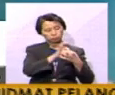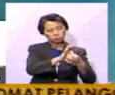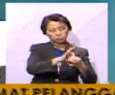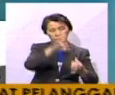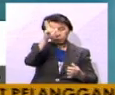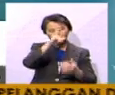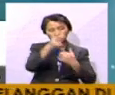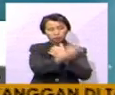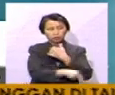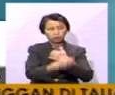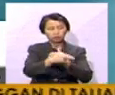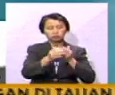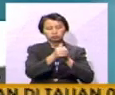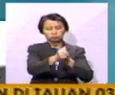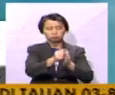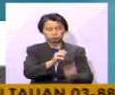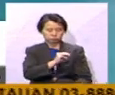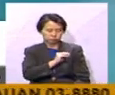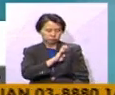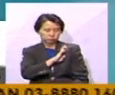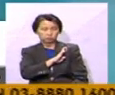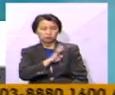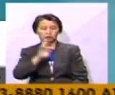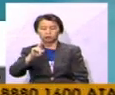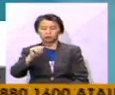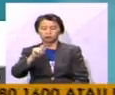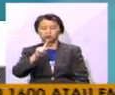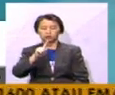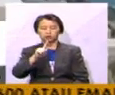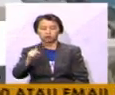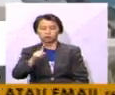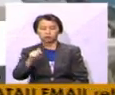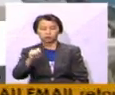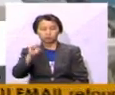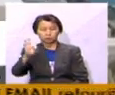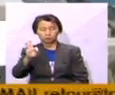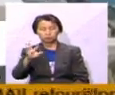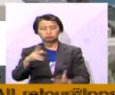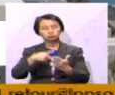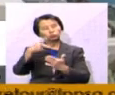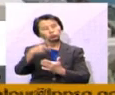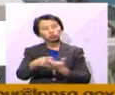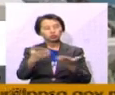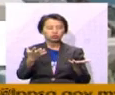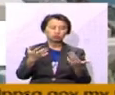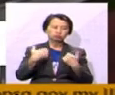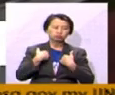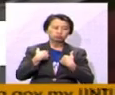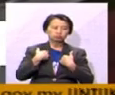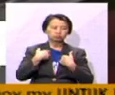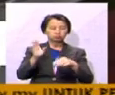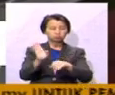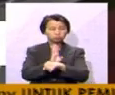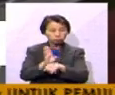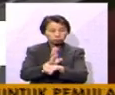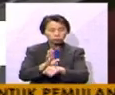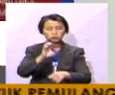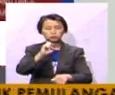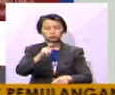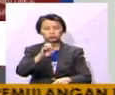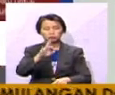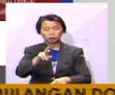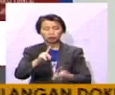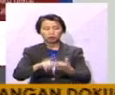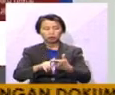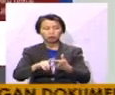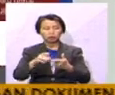di bawah pimpinan Menteri Besar Datuk Seri Ahmad Razif Abdul Rahman. Antara program itu adalah program Entrepreneur ECER dan